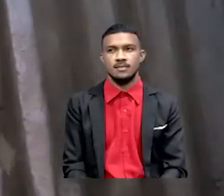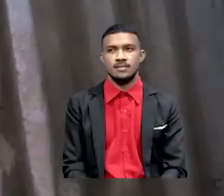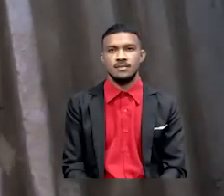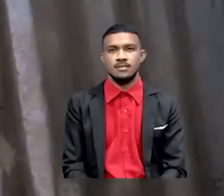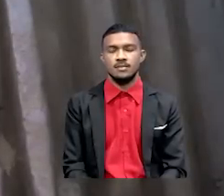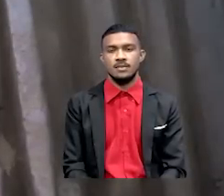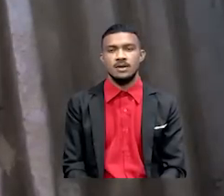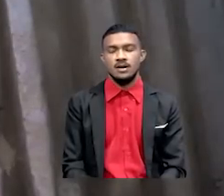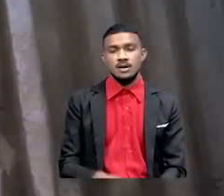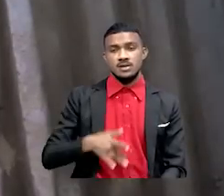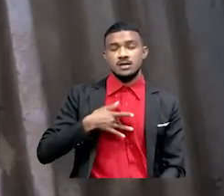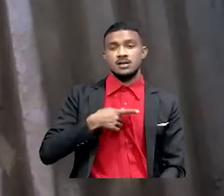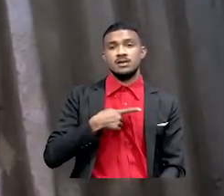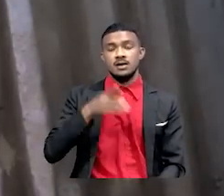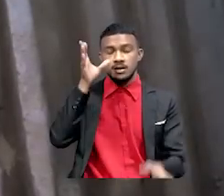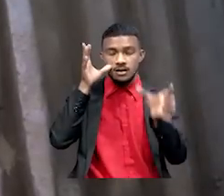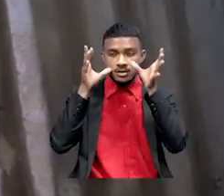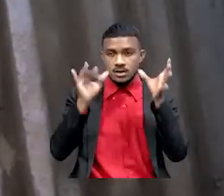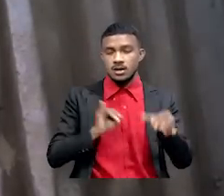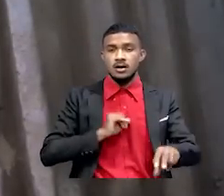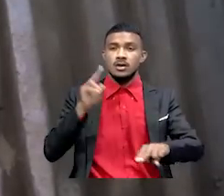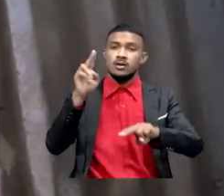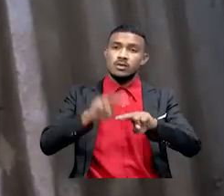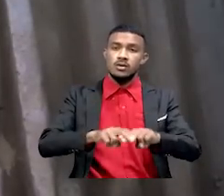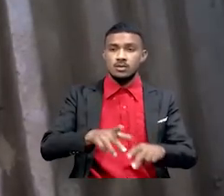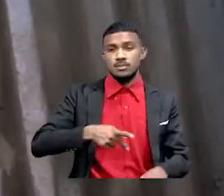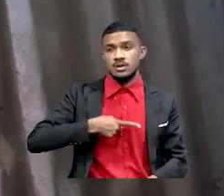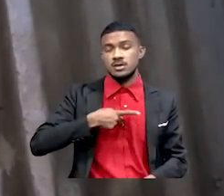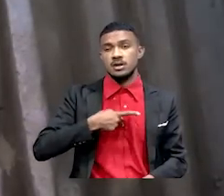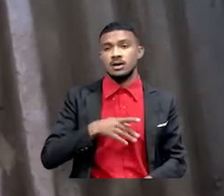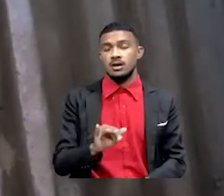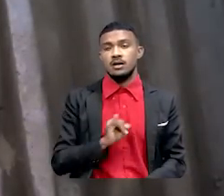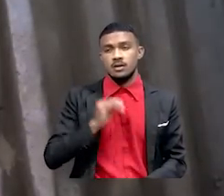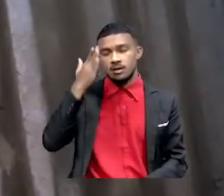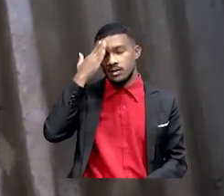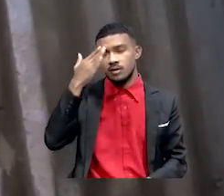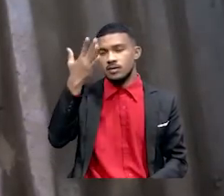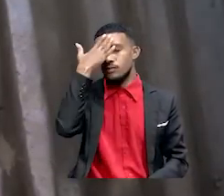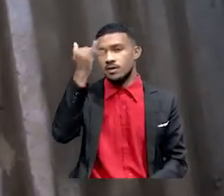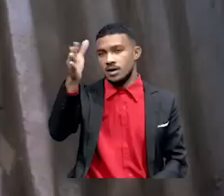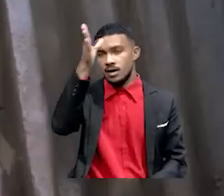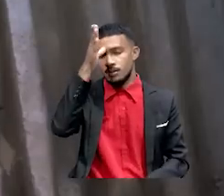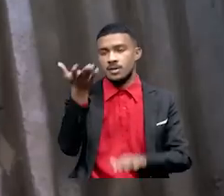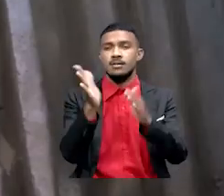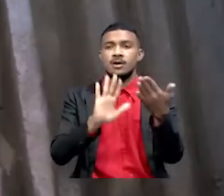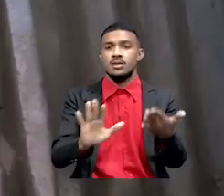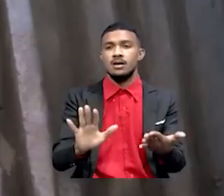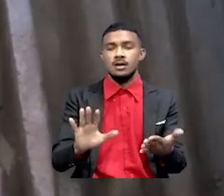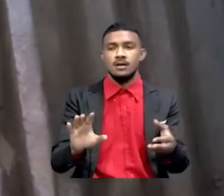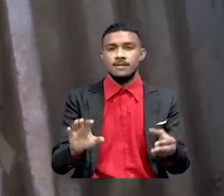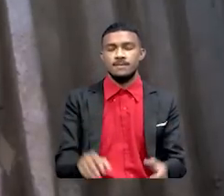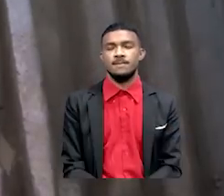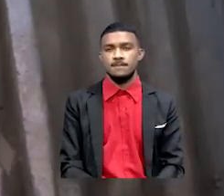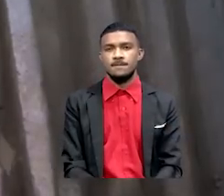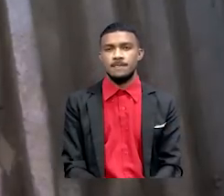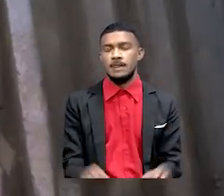Senti triste tamba nyira hatur mesa ka onoin den e pan sam husi tere tamne. Ane nami ane ne tamata